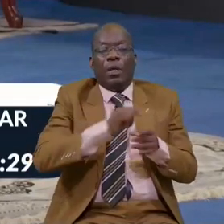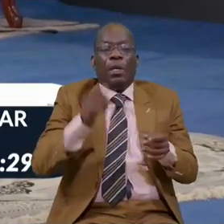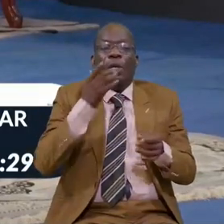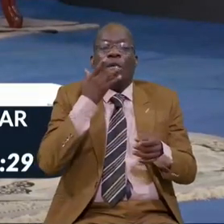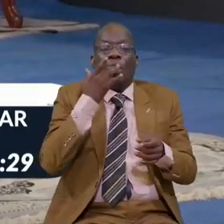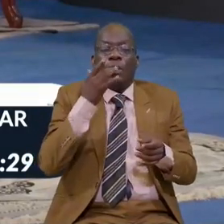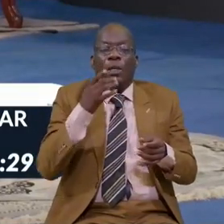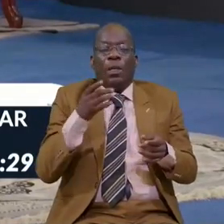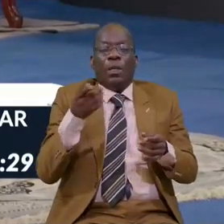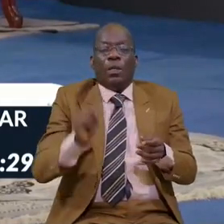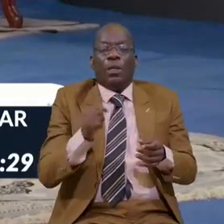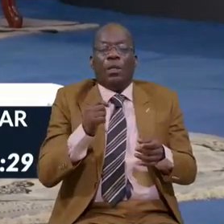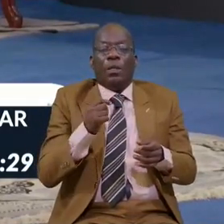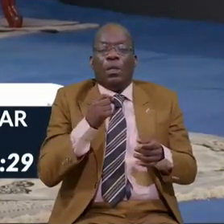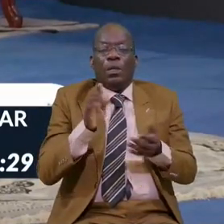contemplons